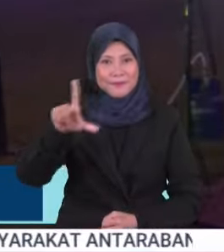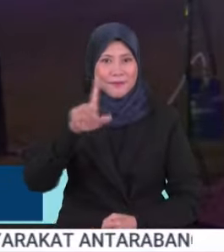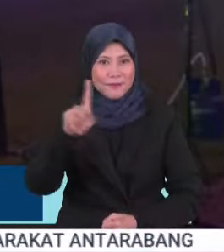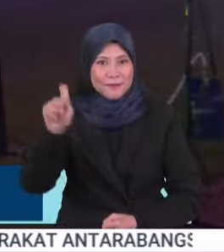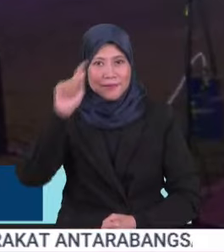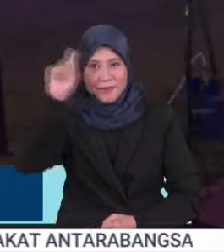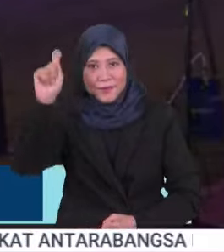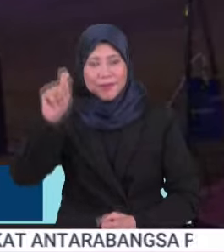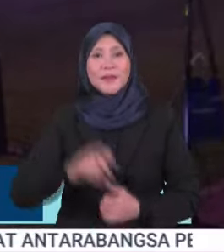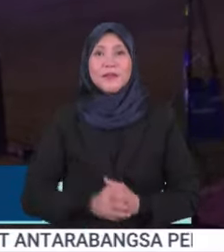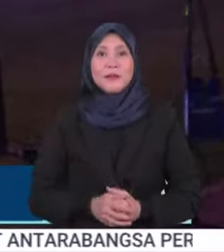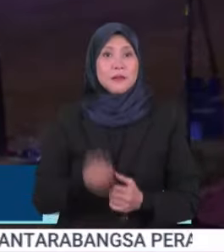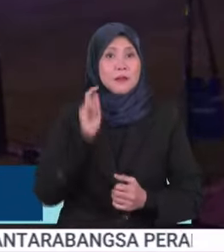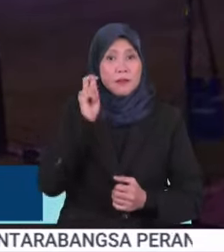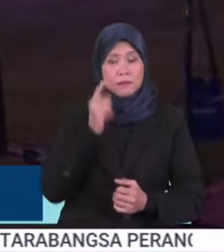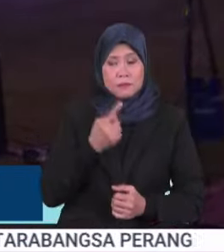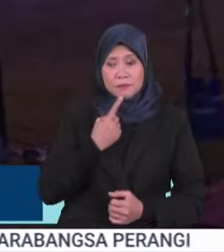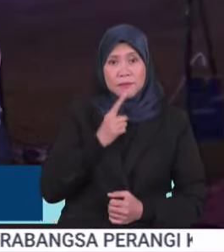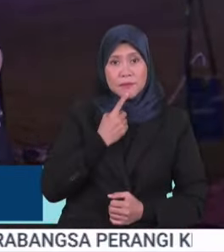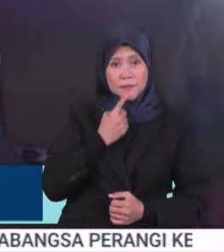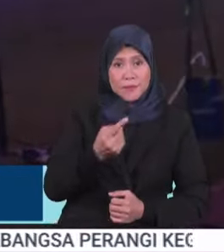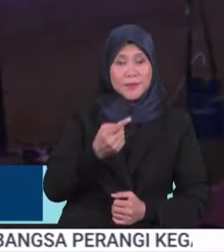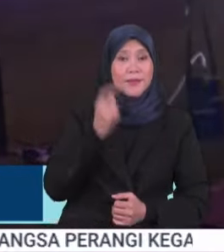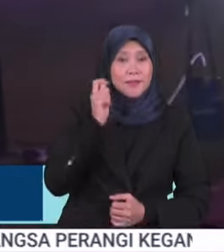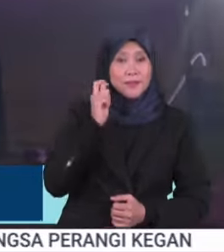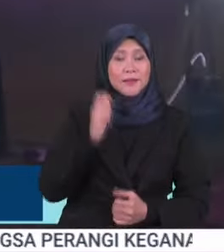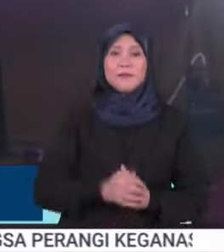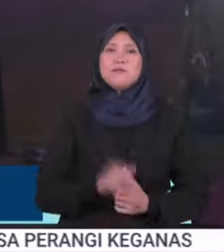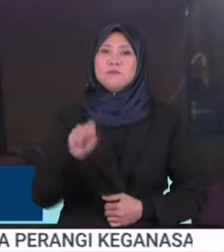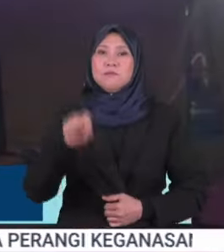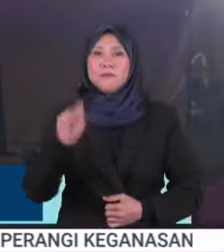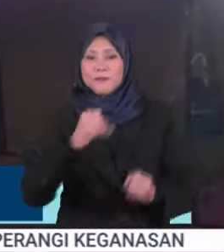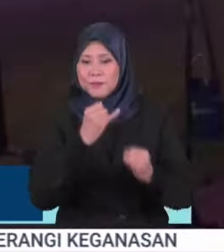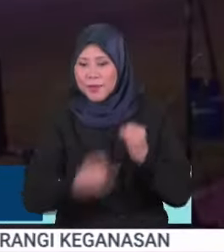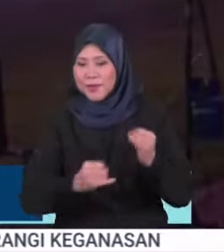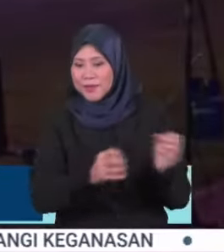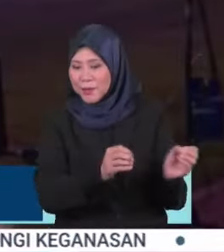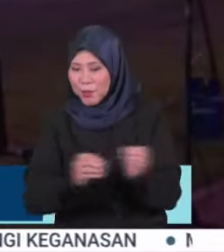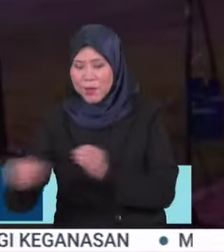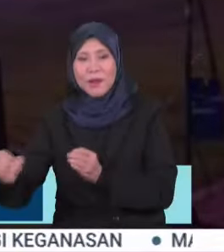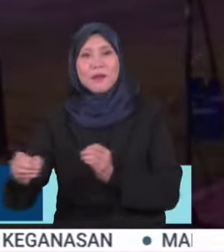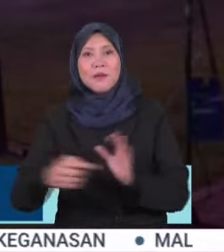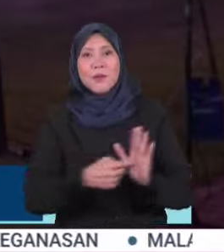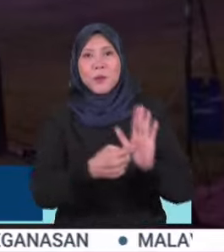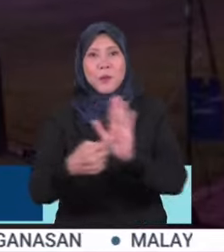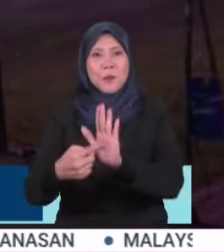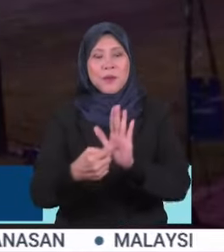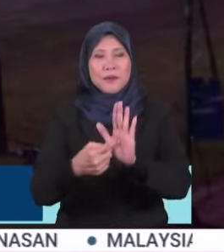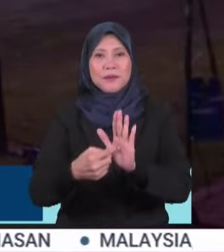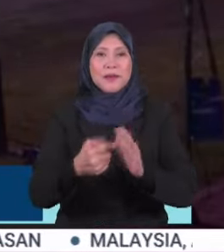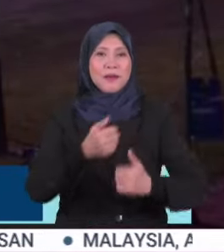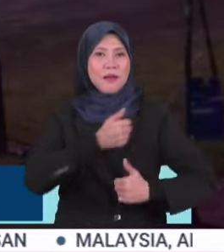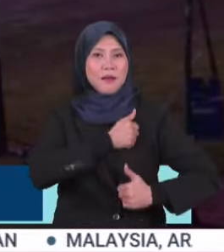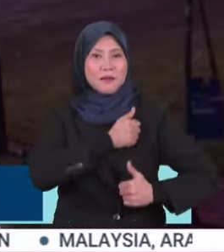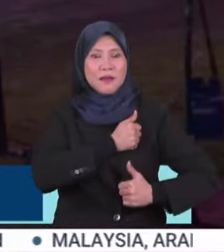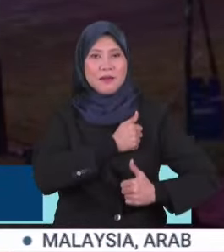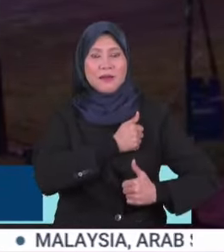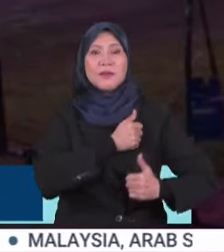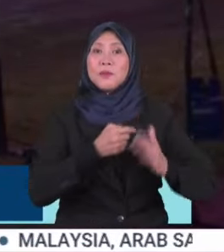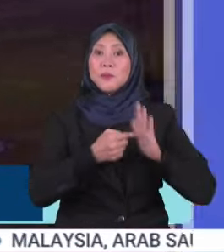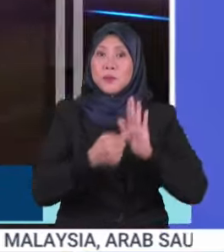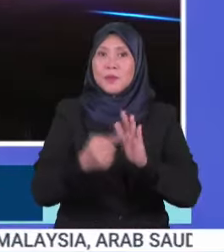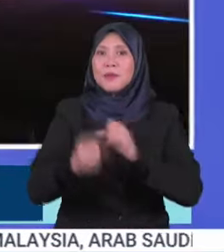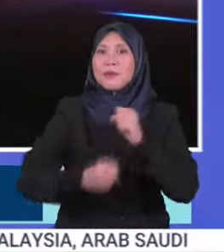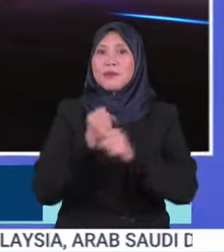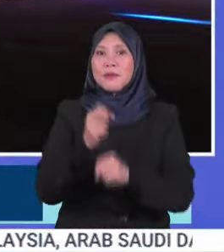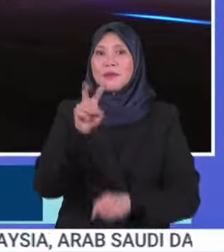Terengganu ini. Dan seperti yang anda nyatakan sebentar sahaja tadi, ya, kali terakhir penganjuran persembahan tatu ATM dan juga tentu darat ini diadakan